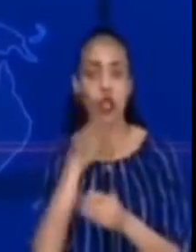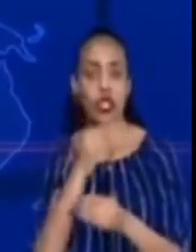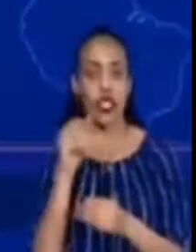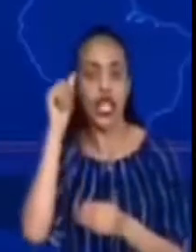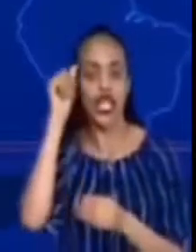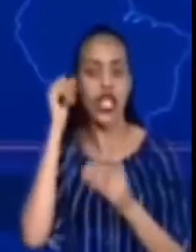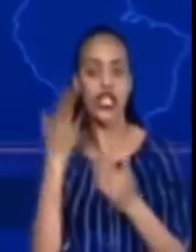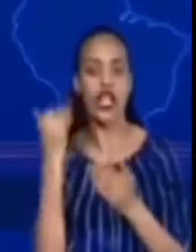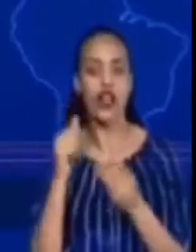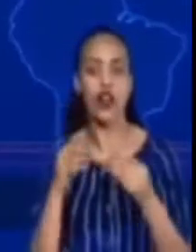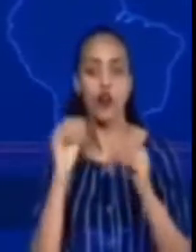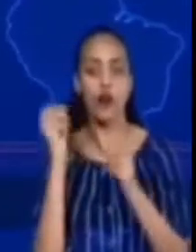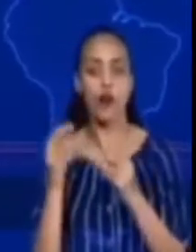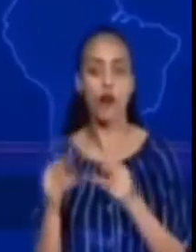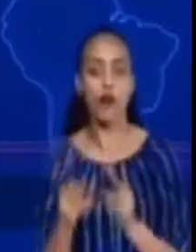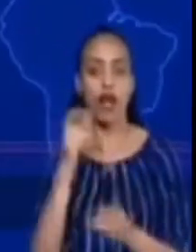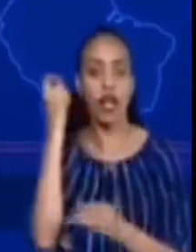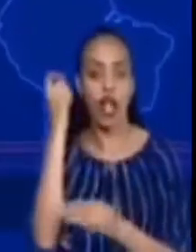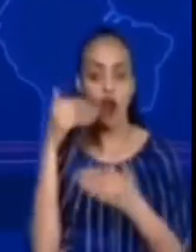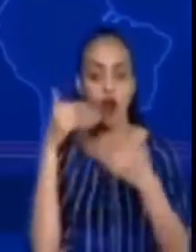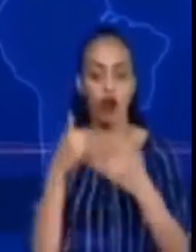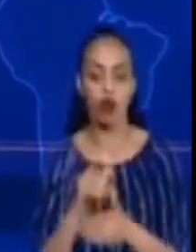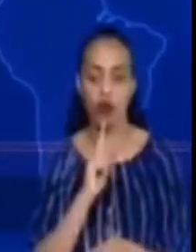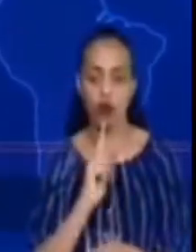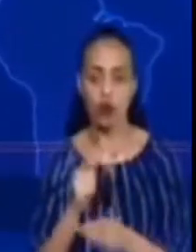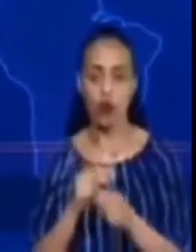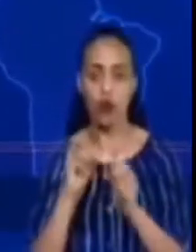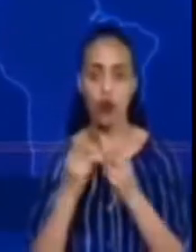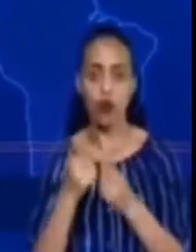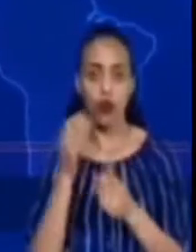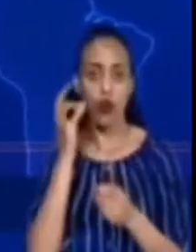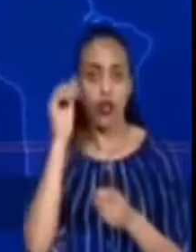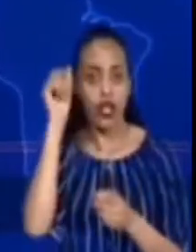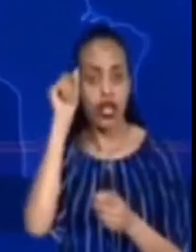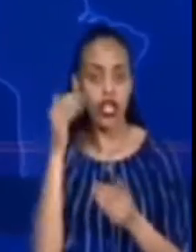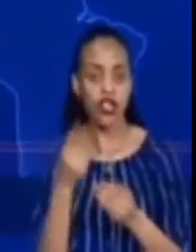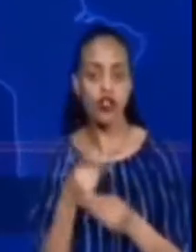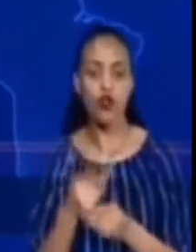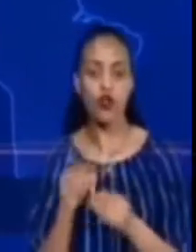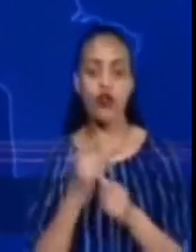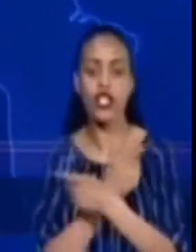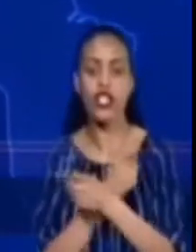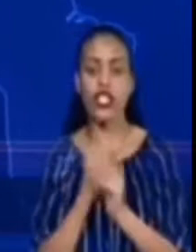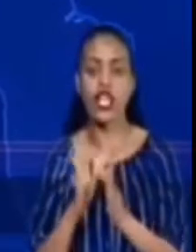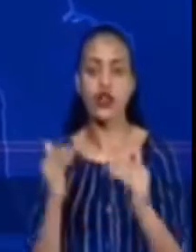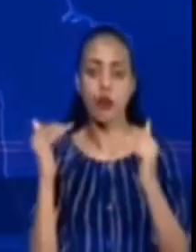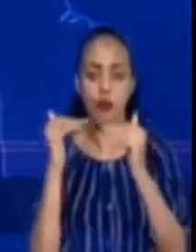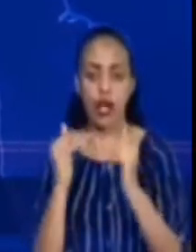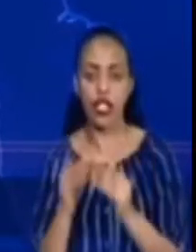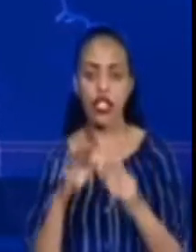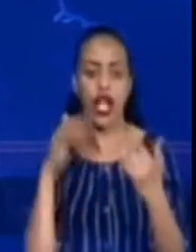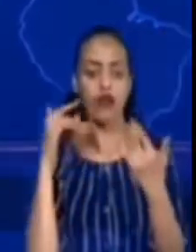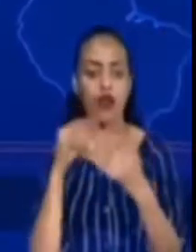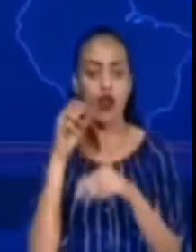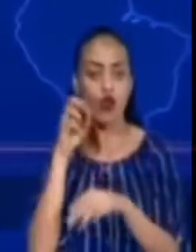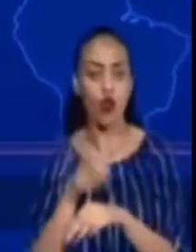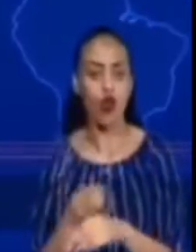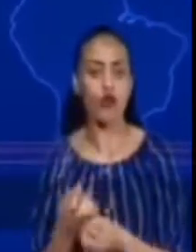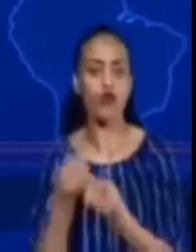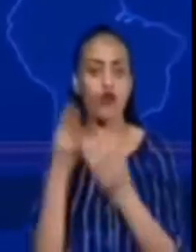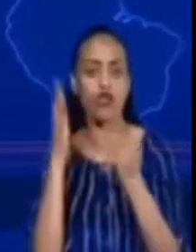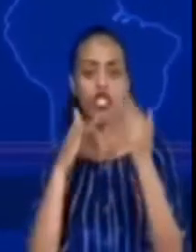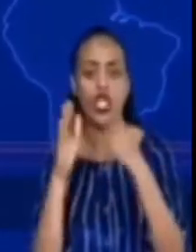ቆሻሻ መምህር እንደውክ ያቃሉ ቆሻሻ እንደውክ ጦርነት እንደምትሰብክ ሾው ላይ